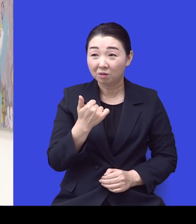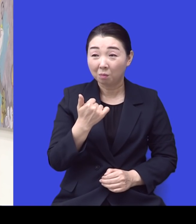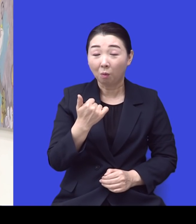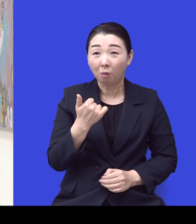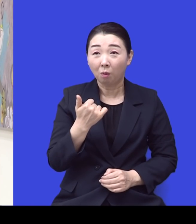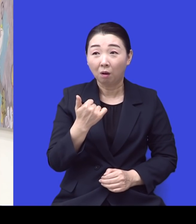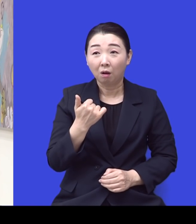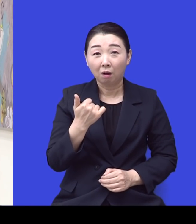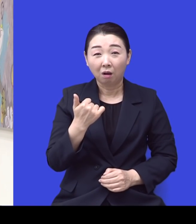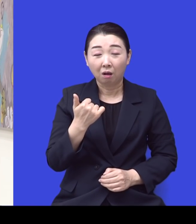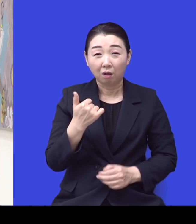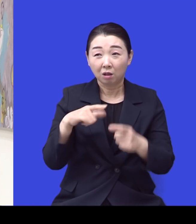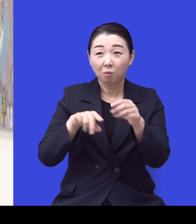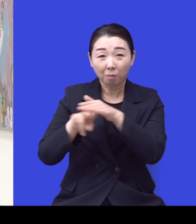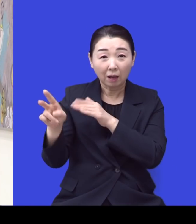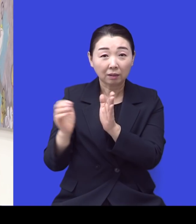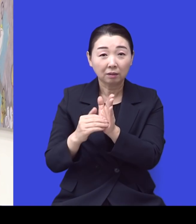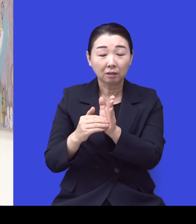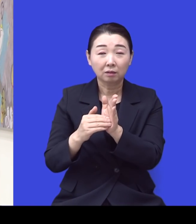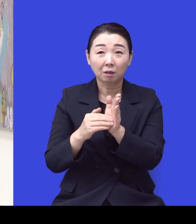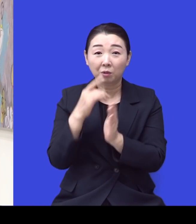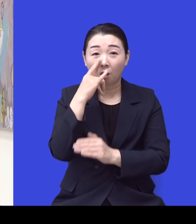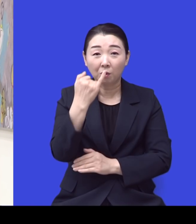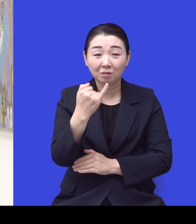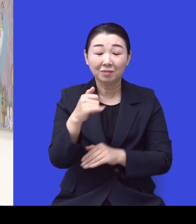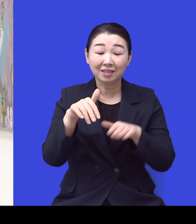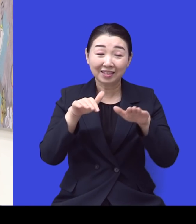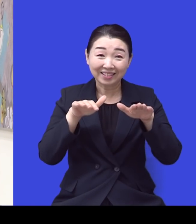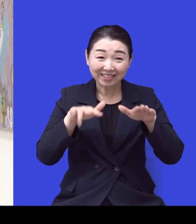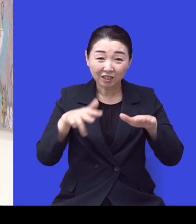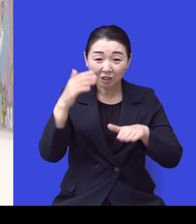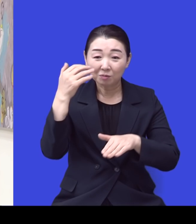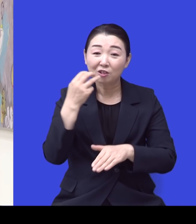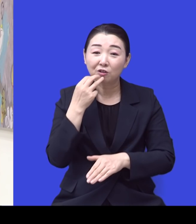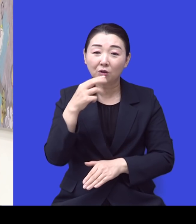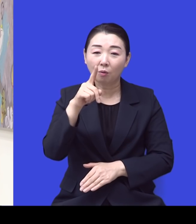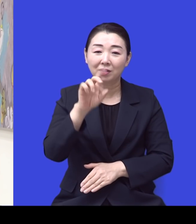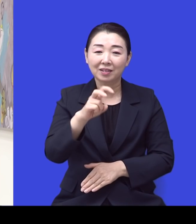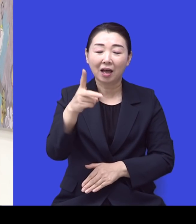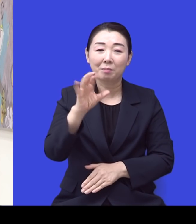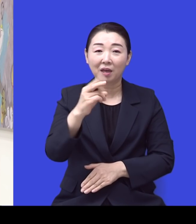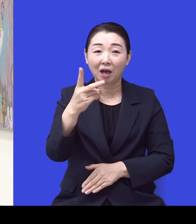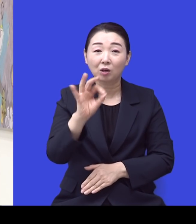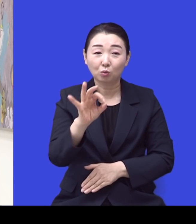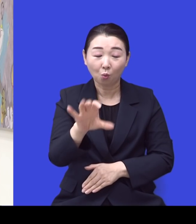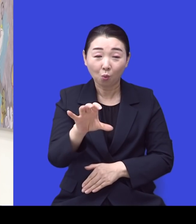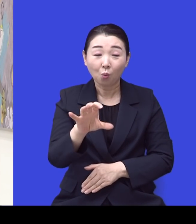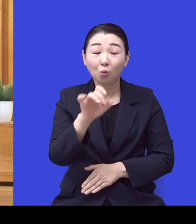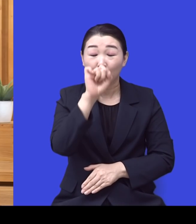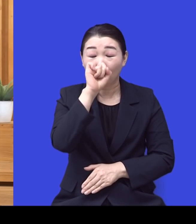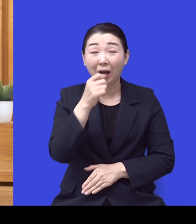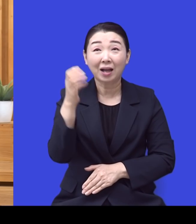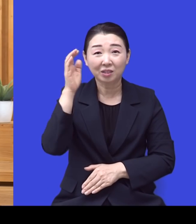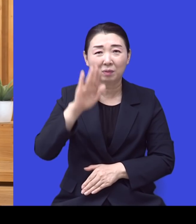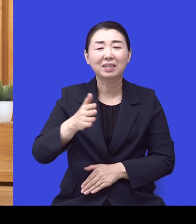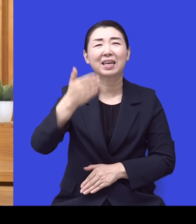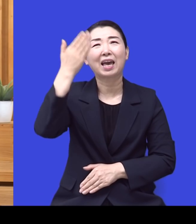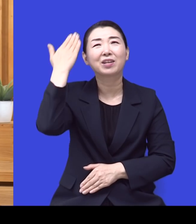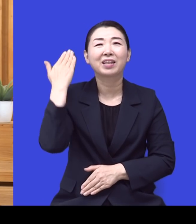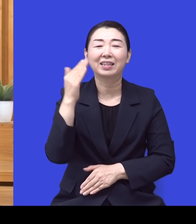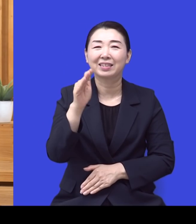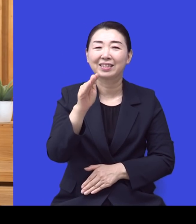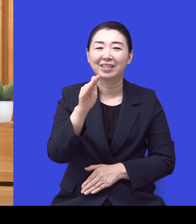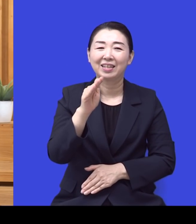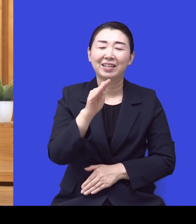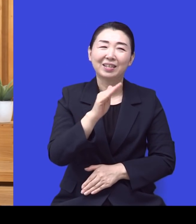어머님이 예. 그 당시 그 삼양동, 지금 삼양동은 참 많이 좋아졌는데 네네. 그 당시 삼양동은 산동네였거든요. 예. 달동네.